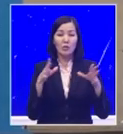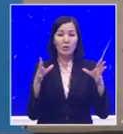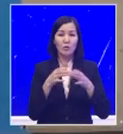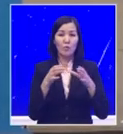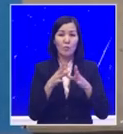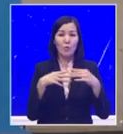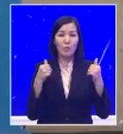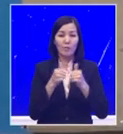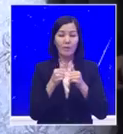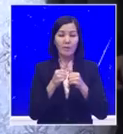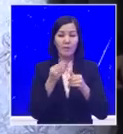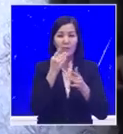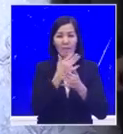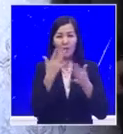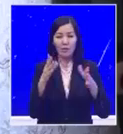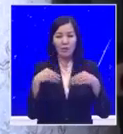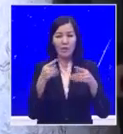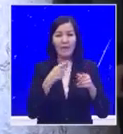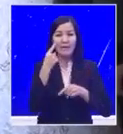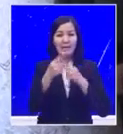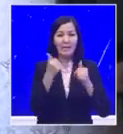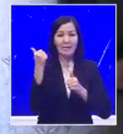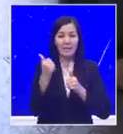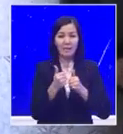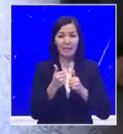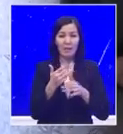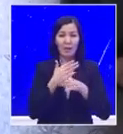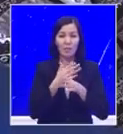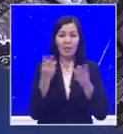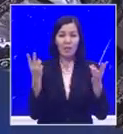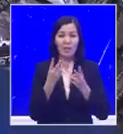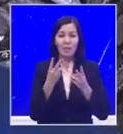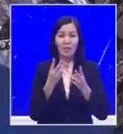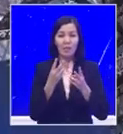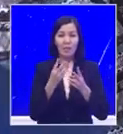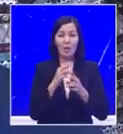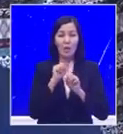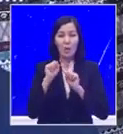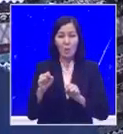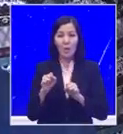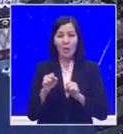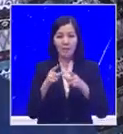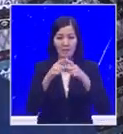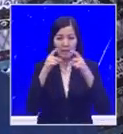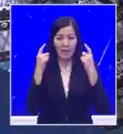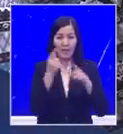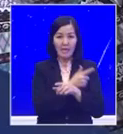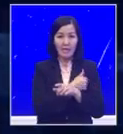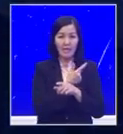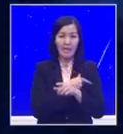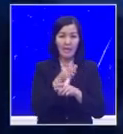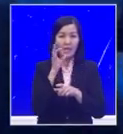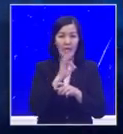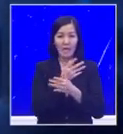қажетті азық-түлік жеткізген. Ал келесі жетіде волонтерлар көмекке мұқтаждарды қорғаныс жабдықтары дәрі-дәрмекпен қамтамасыз